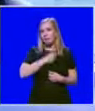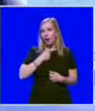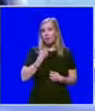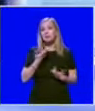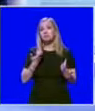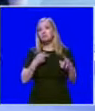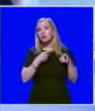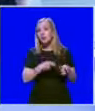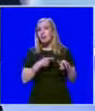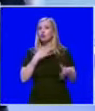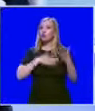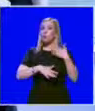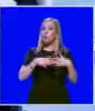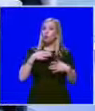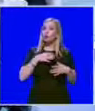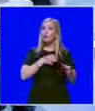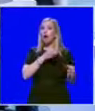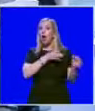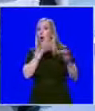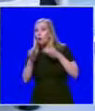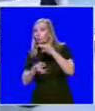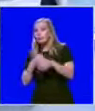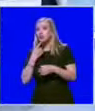може, тя пък да му обясни, като един от лидерите на